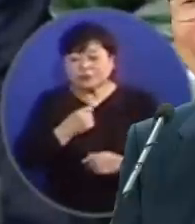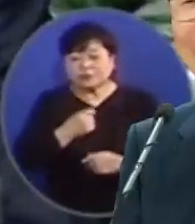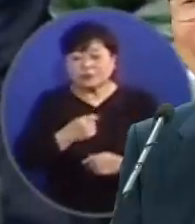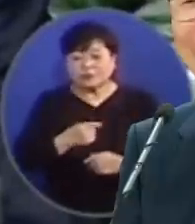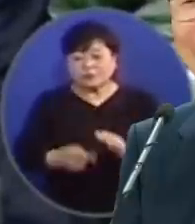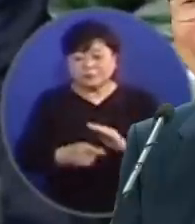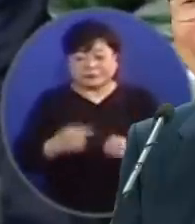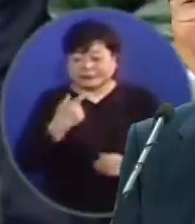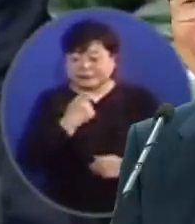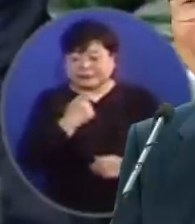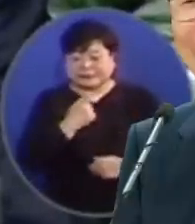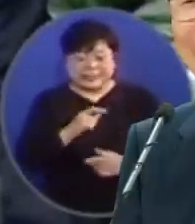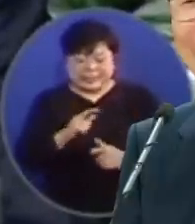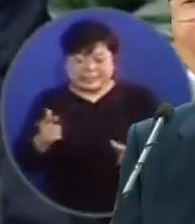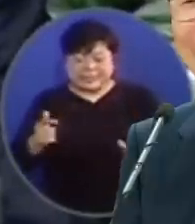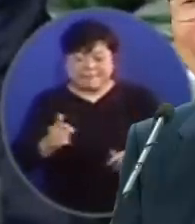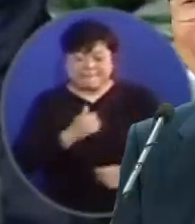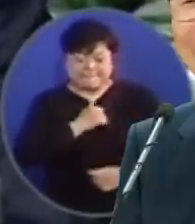훔치려고 애를 쓰고 있습니다.